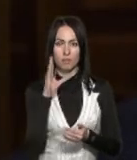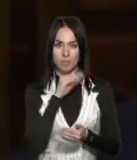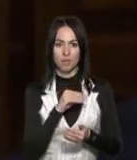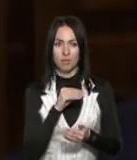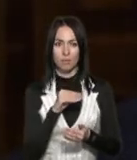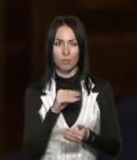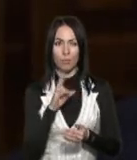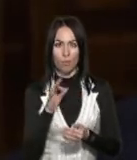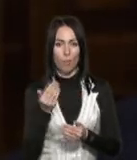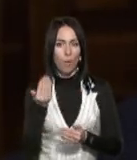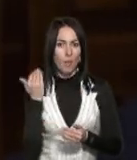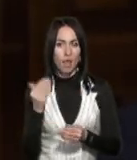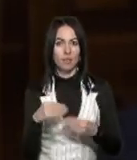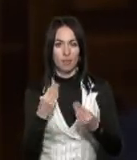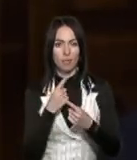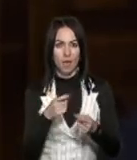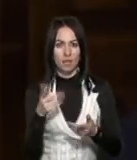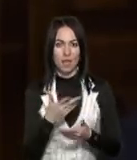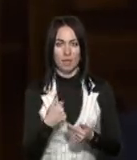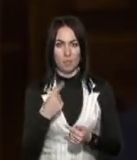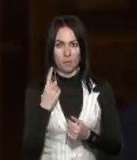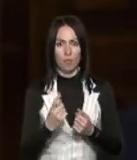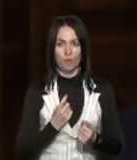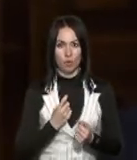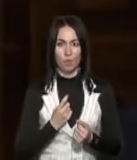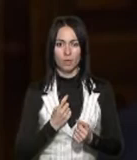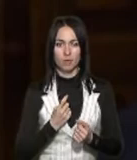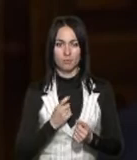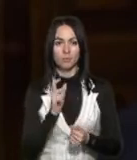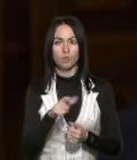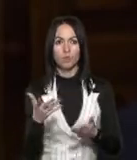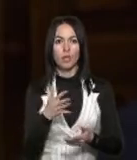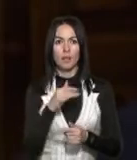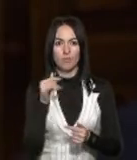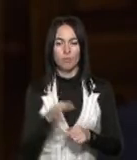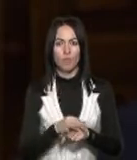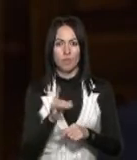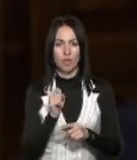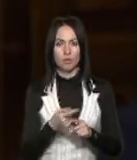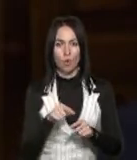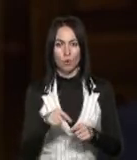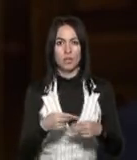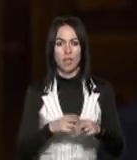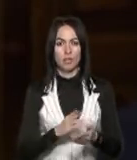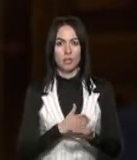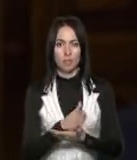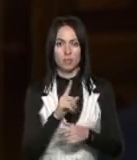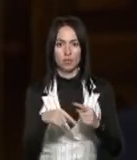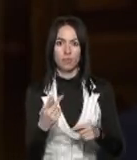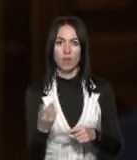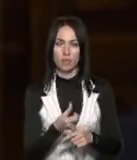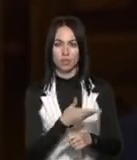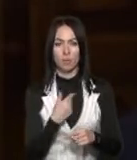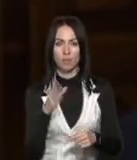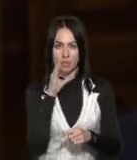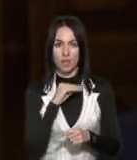по попереднім даним, які мені повідомили. Люди, які відповідають за ці технічні напрямки, за 2 тижні ми